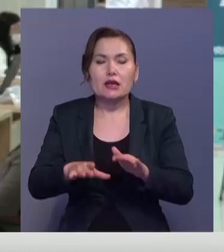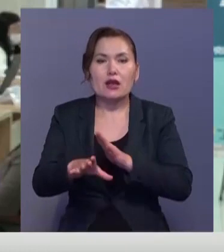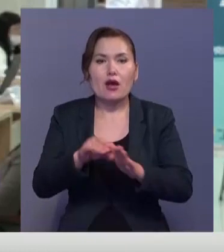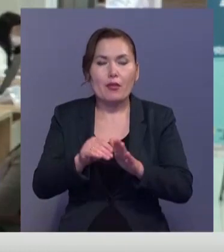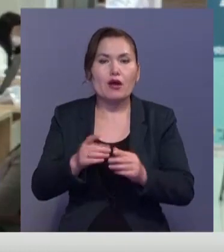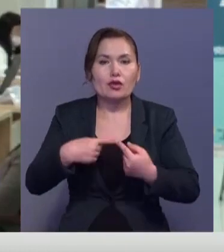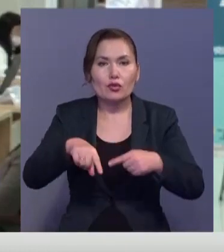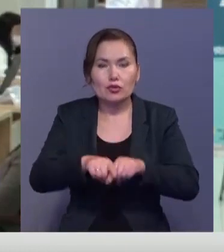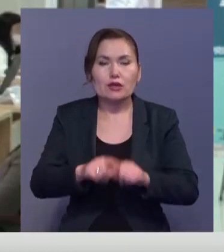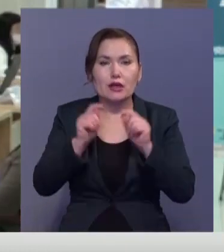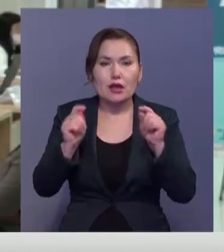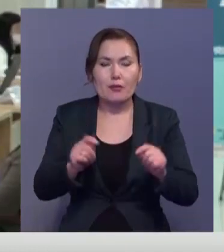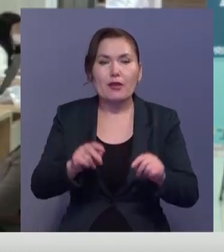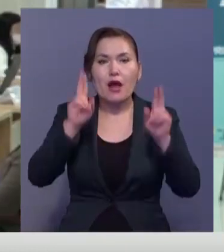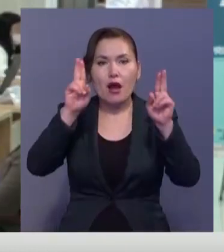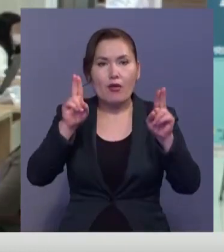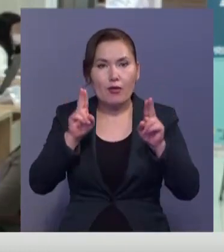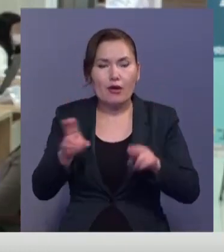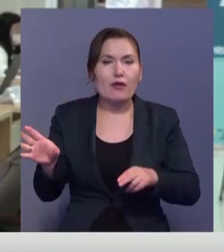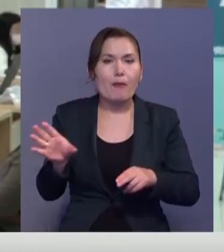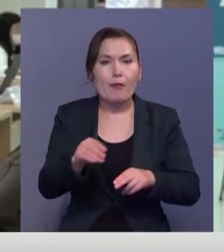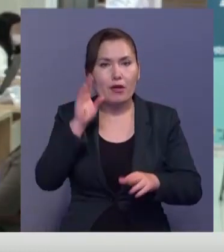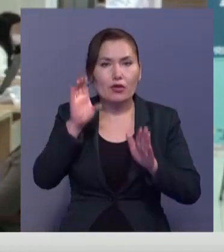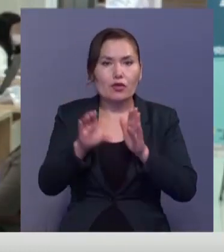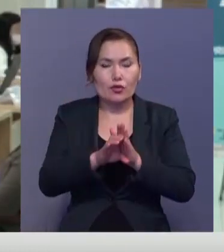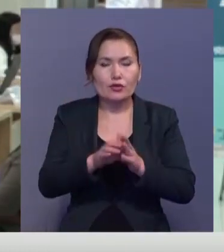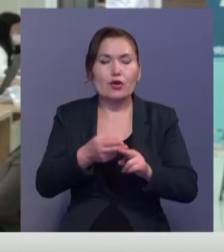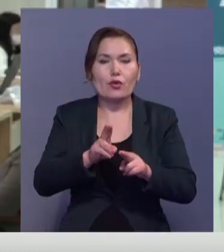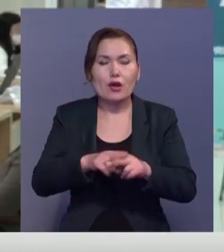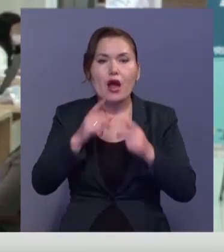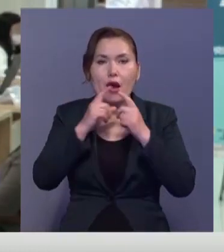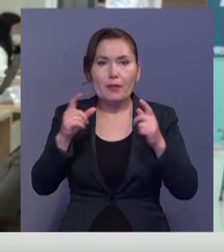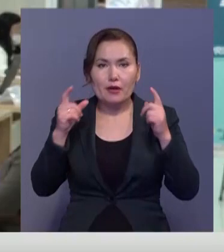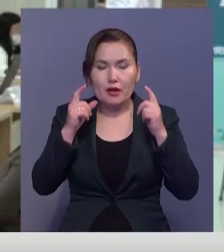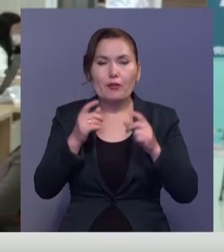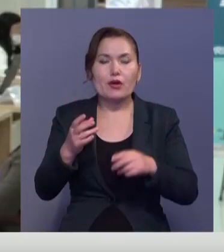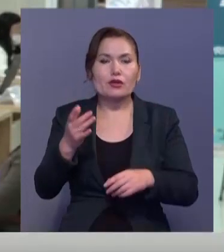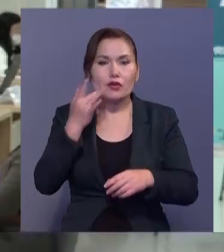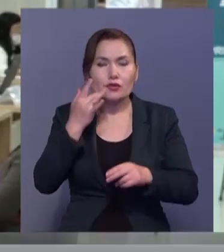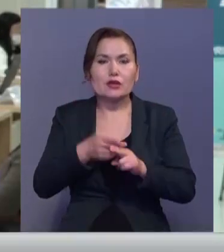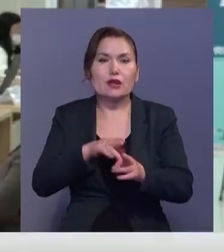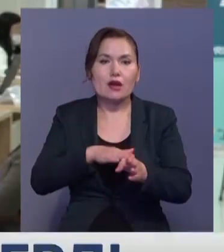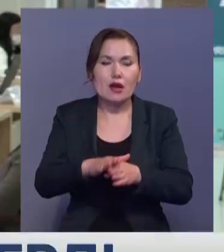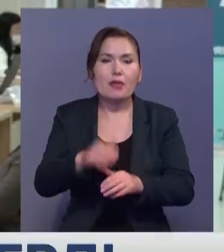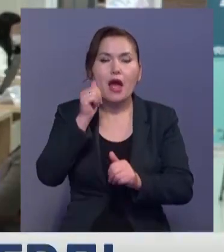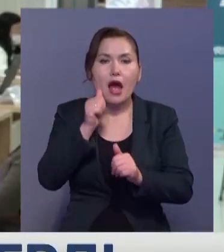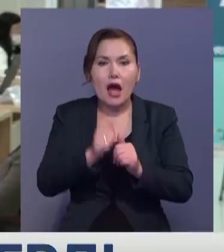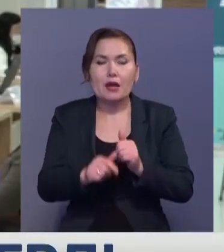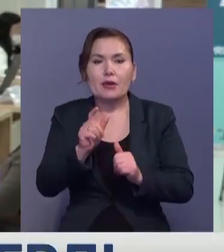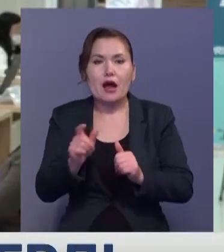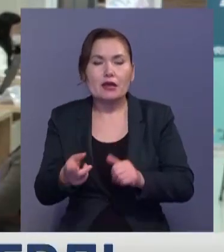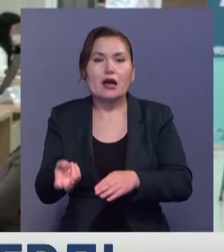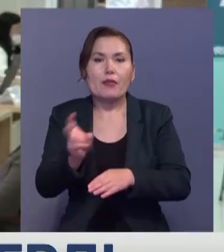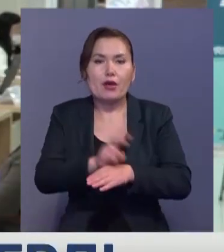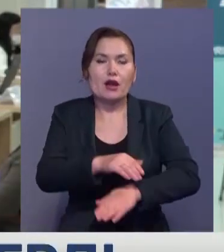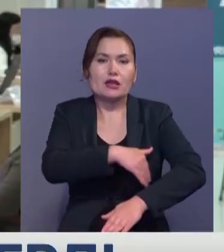жағдай жасалған. Санитарлық шаралардың барлығы қолға алынды. Бетперде режимі сақталып, кіріп шыққан әр адамның дене